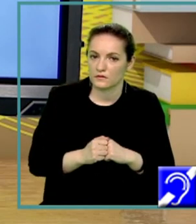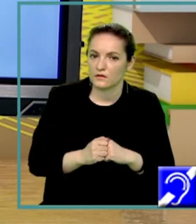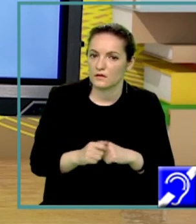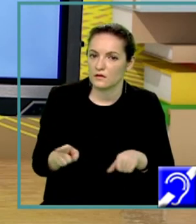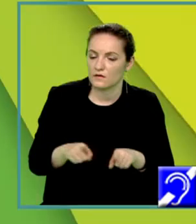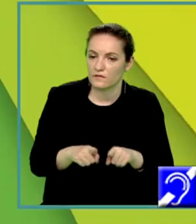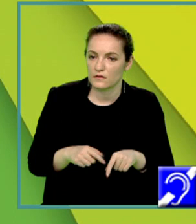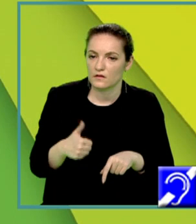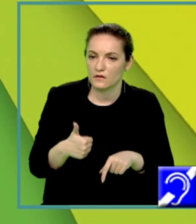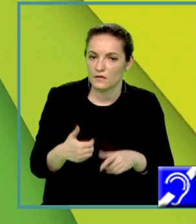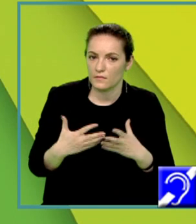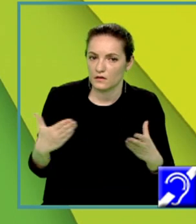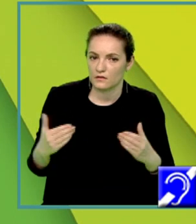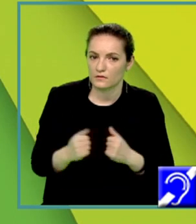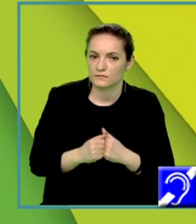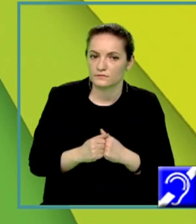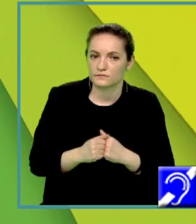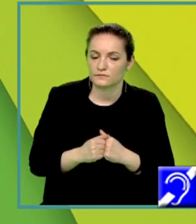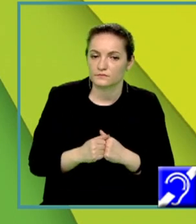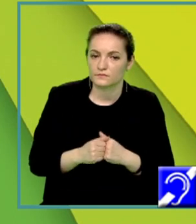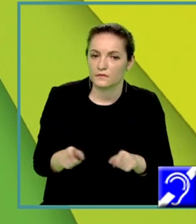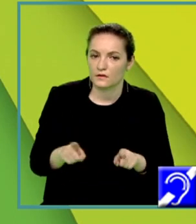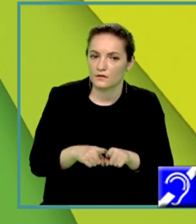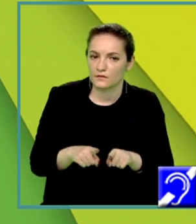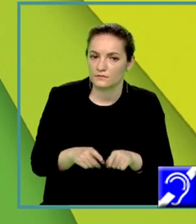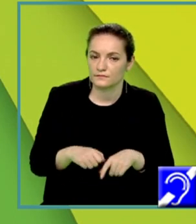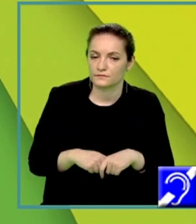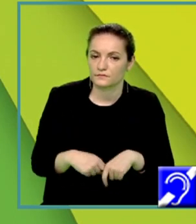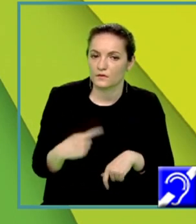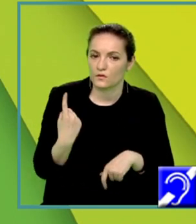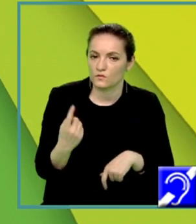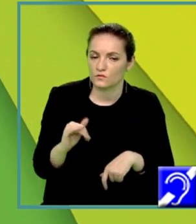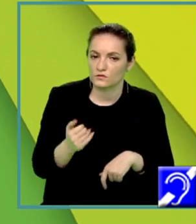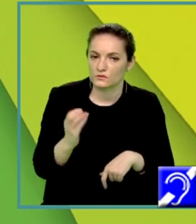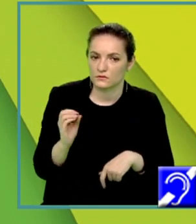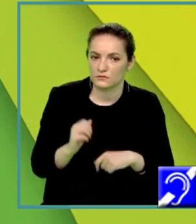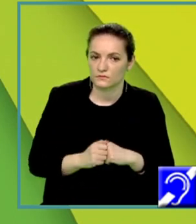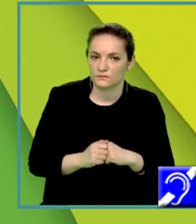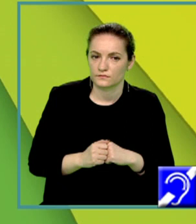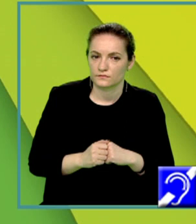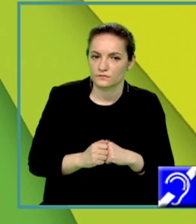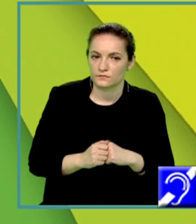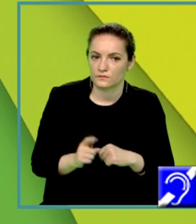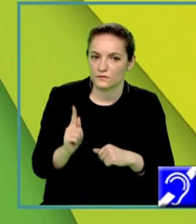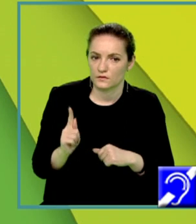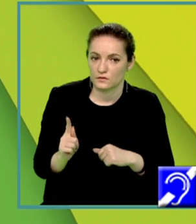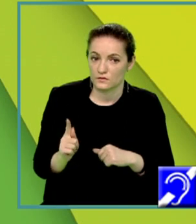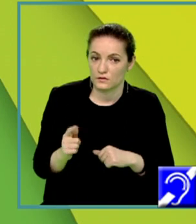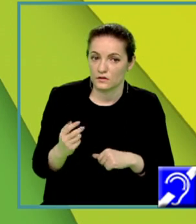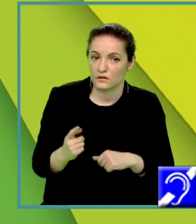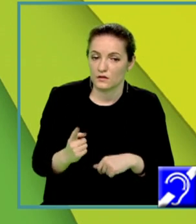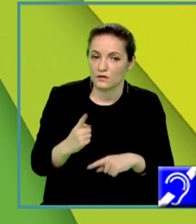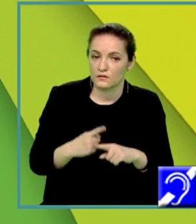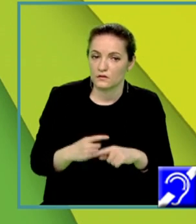A mare, nu este altul, este același, de coordonate 1 și 0. Graficul lui f intersectat cu